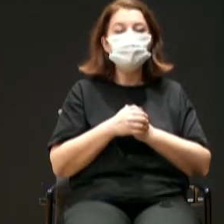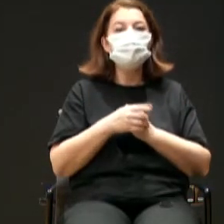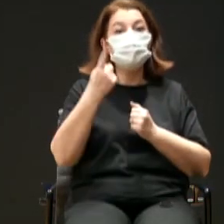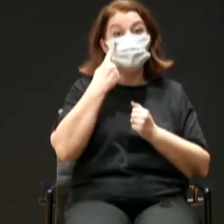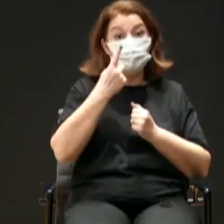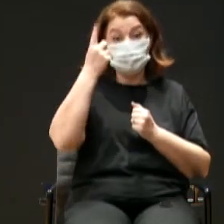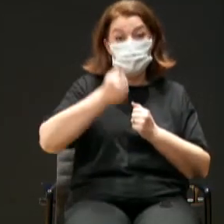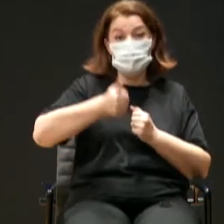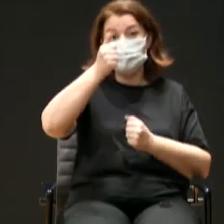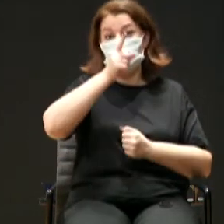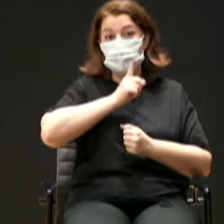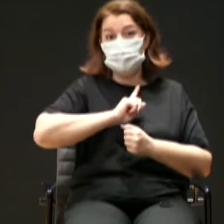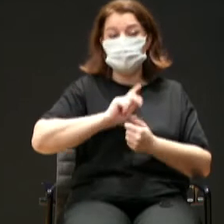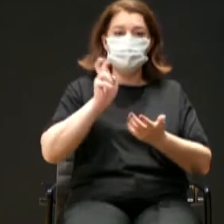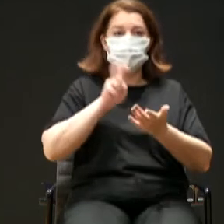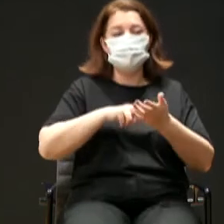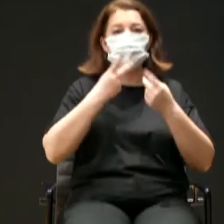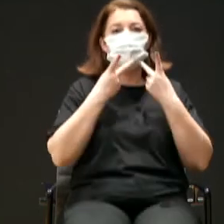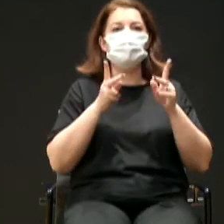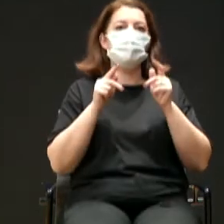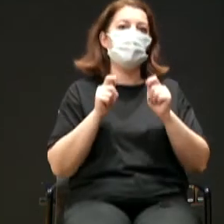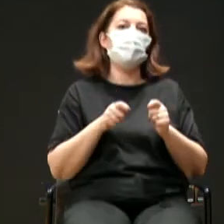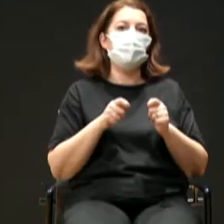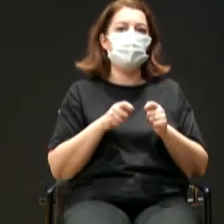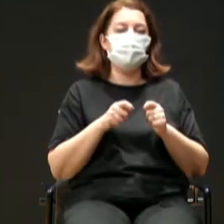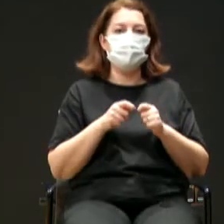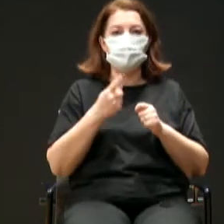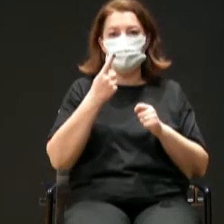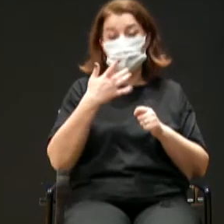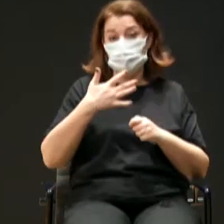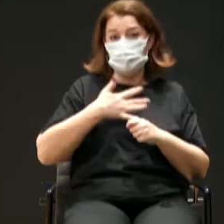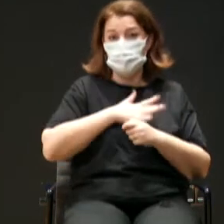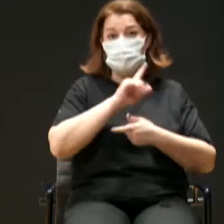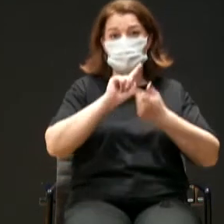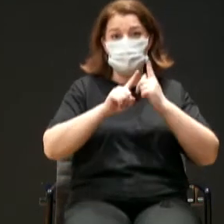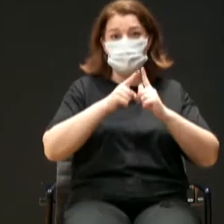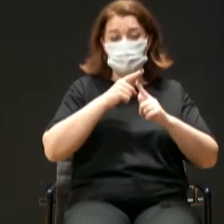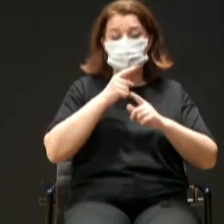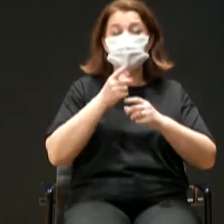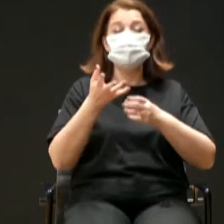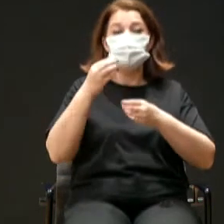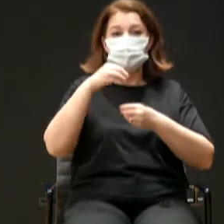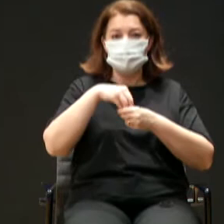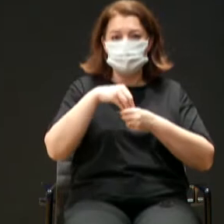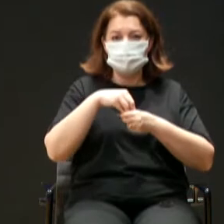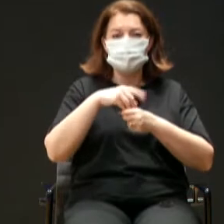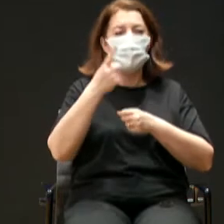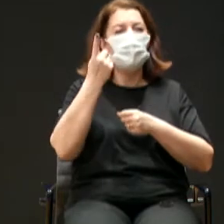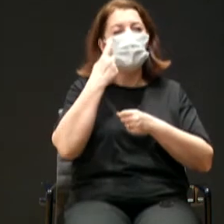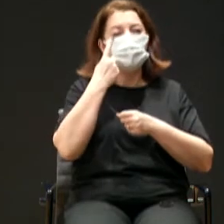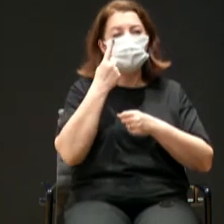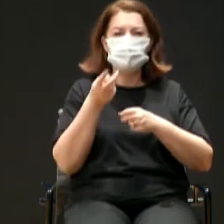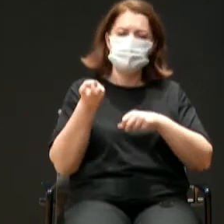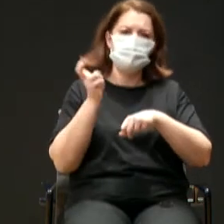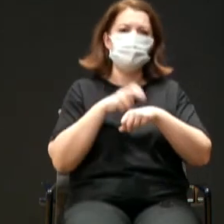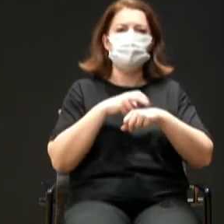Cumhurbaşkanı adayınız çıktı açıklama yaptı. Cumhuriyet Halk Partisi'nin içerisinde Atatürk